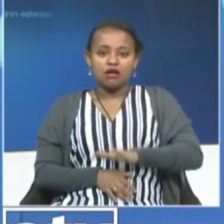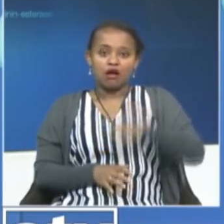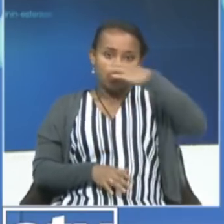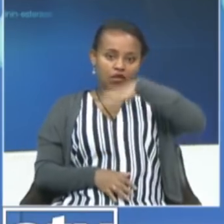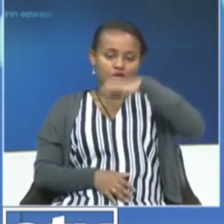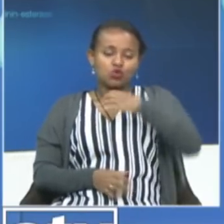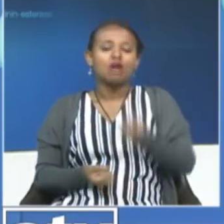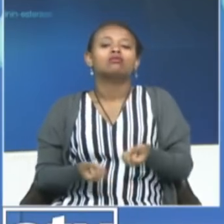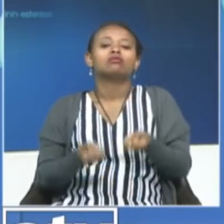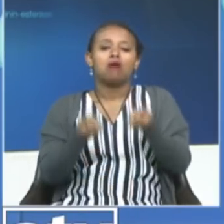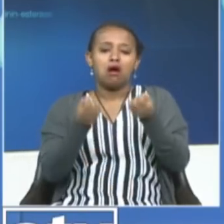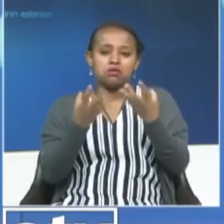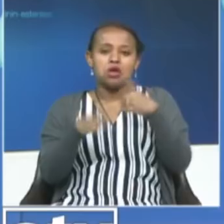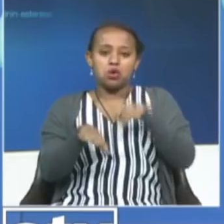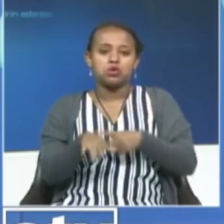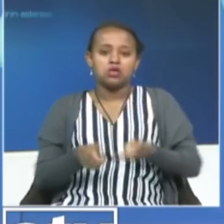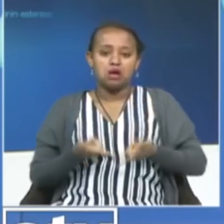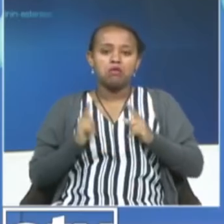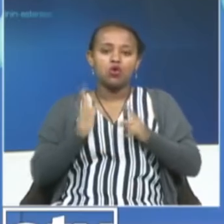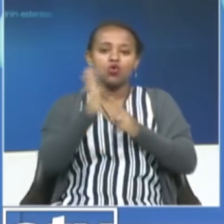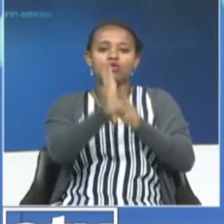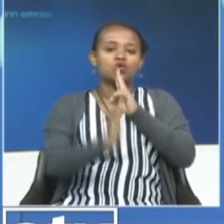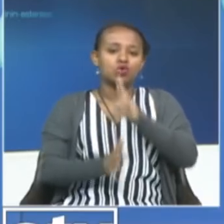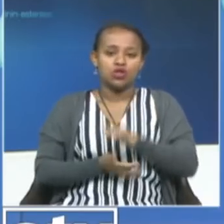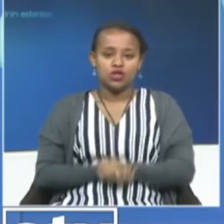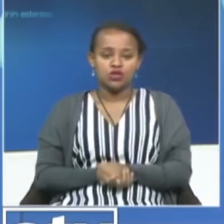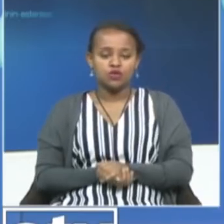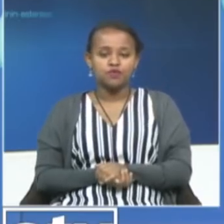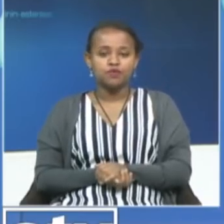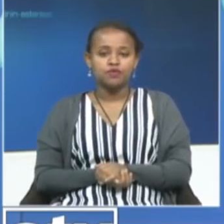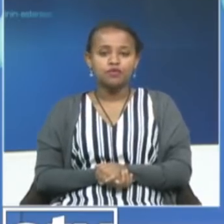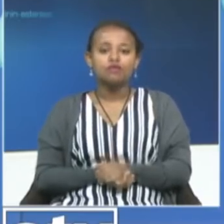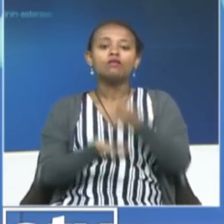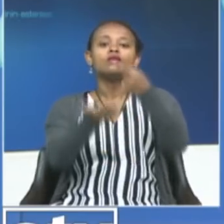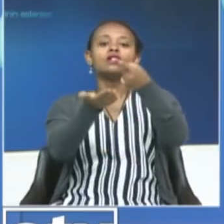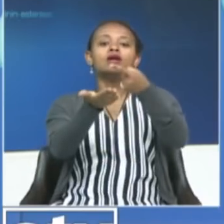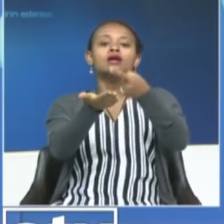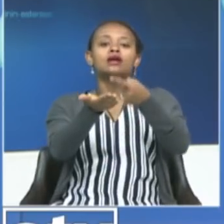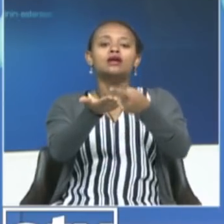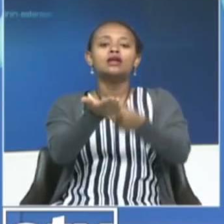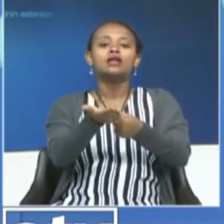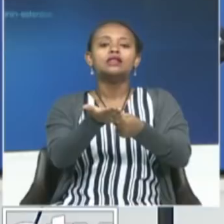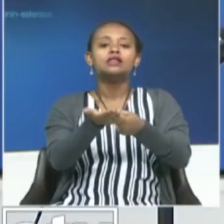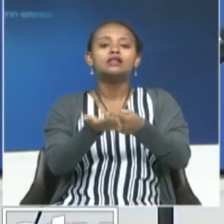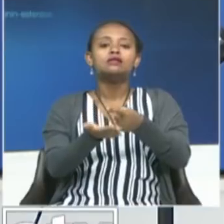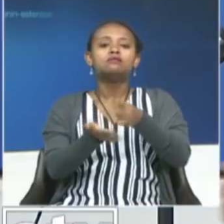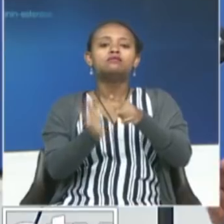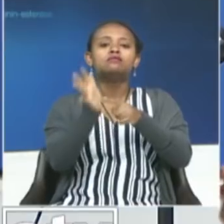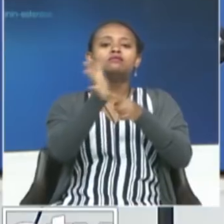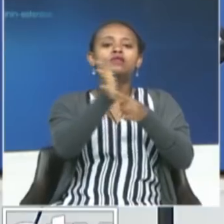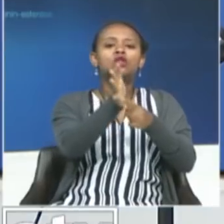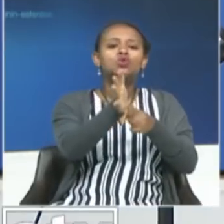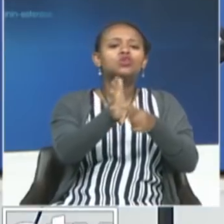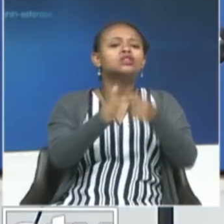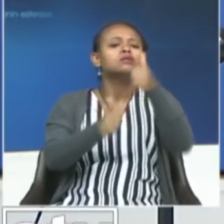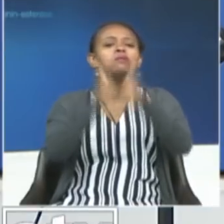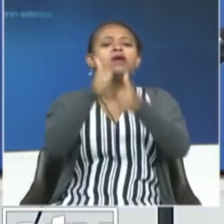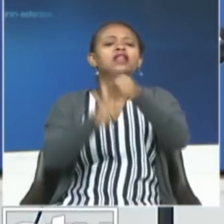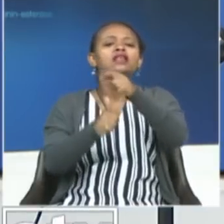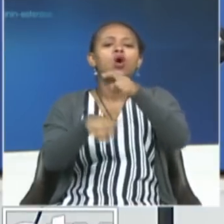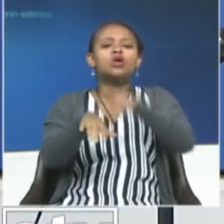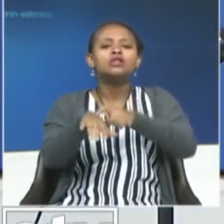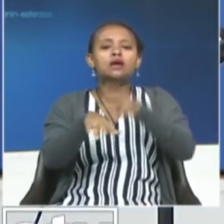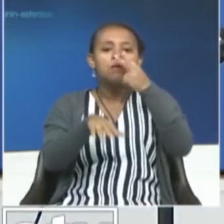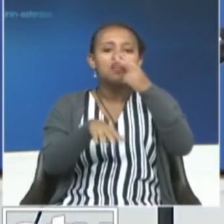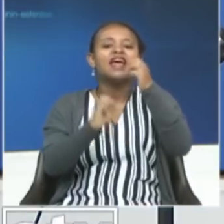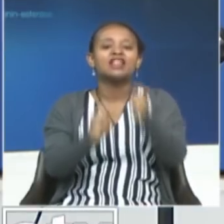የሚኖሩ ምልክቶች ናቸው። መልካም። እነዚህ ምልክቶች በየትኛው ጊዜ መታየት ይጀምራሉ